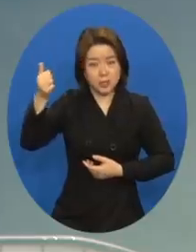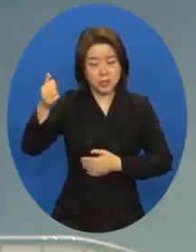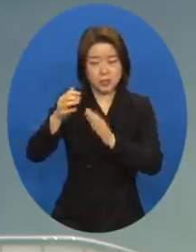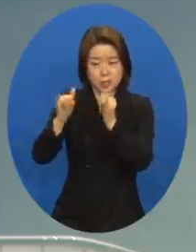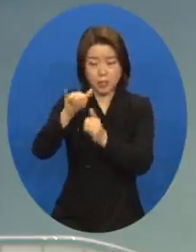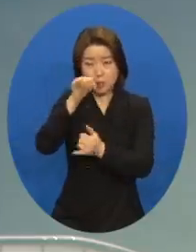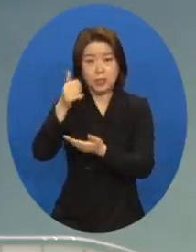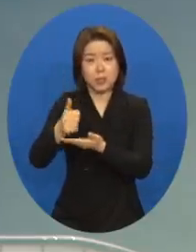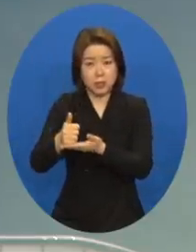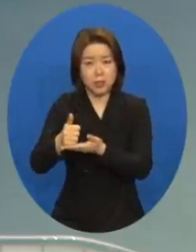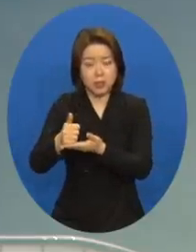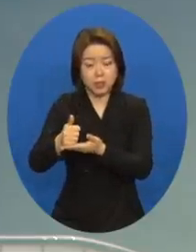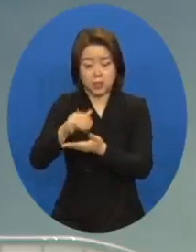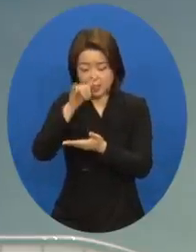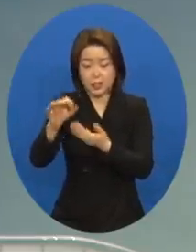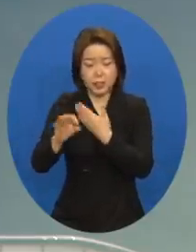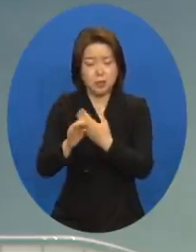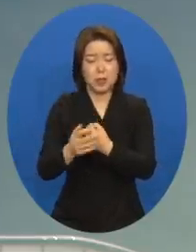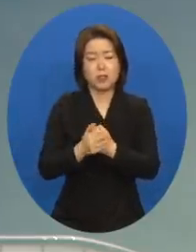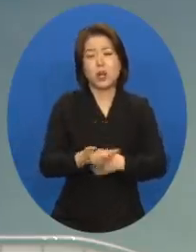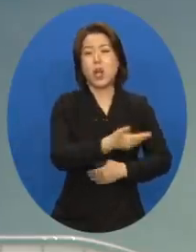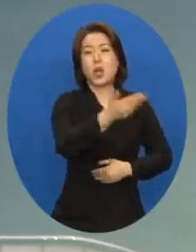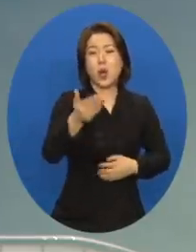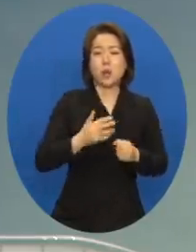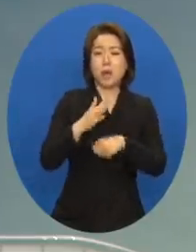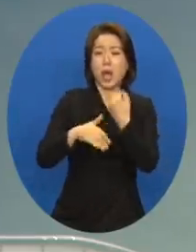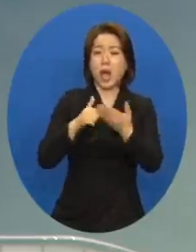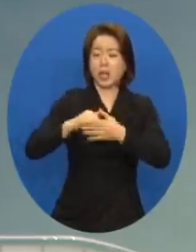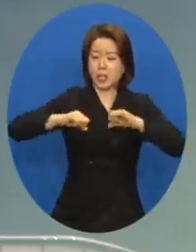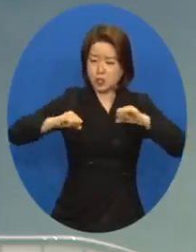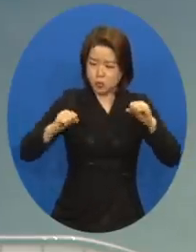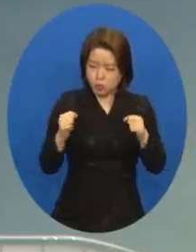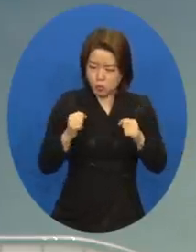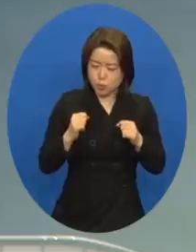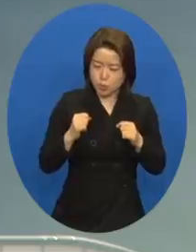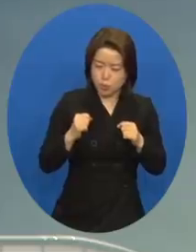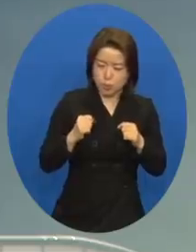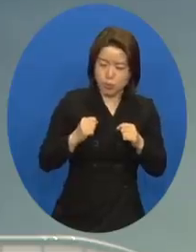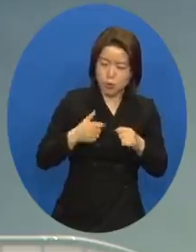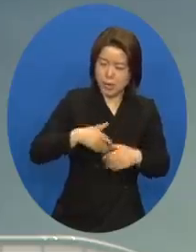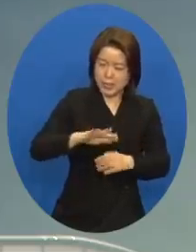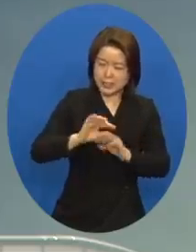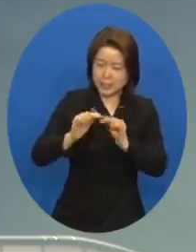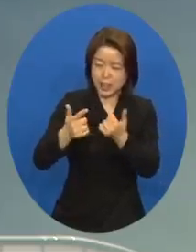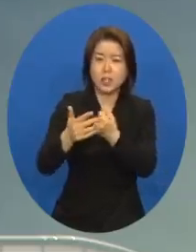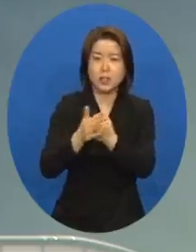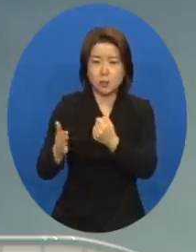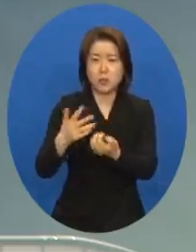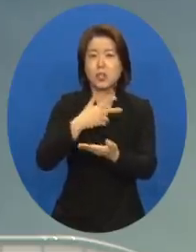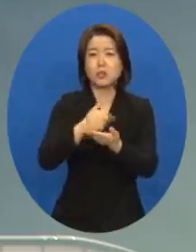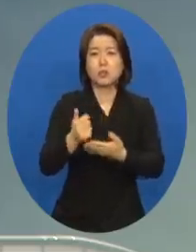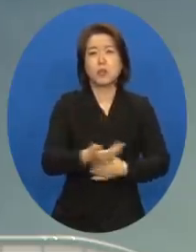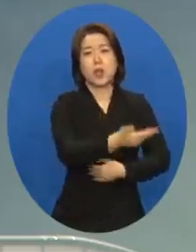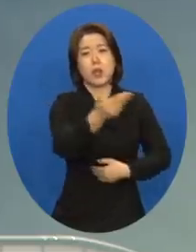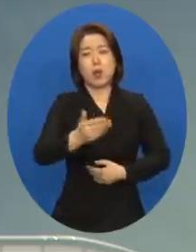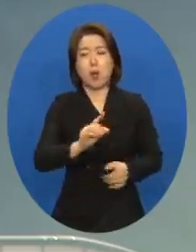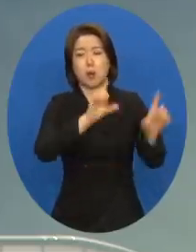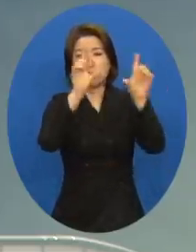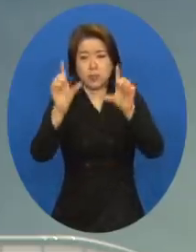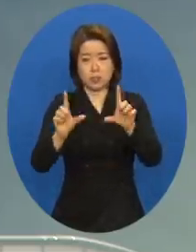있다면 여러분이 하나님께 순종으로 나아가지 않으니까 주님께서 여러분의